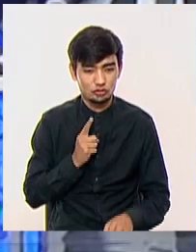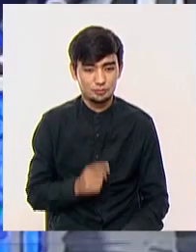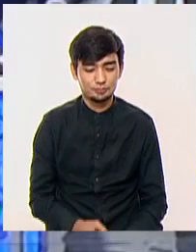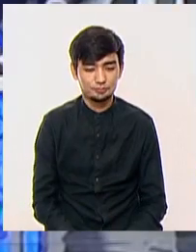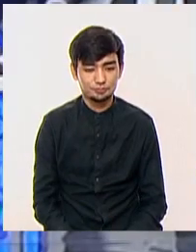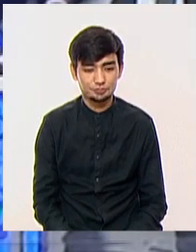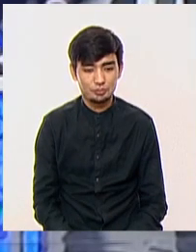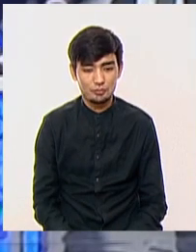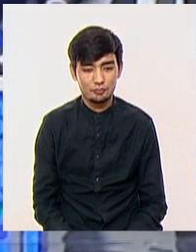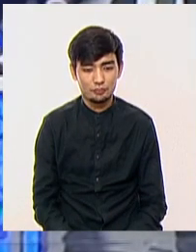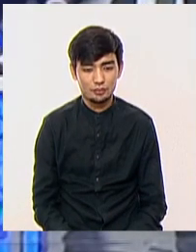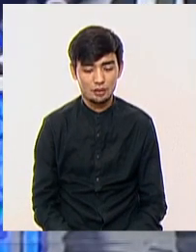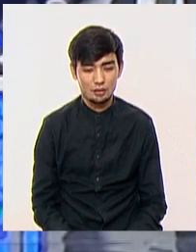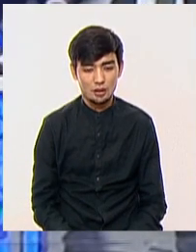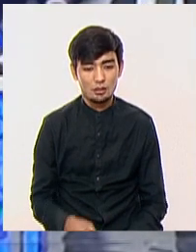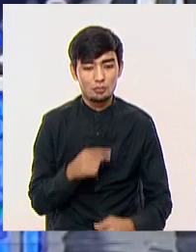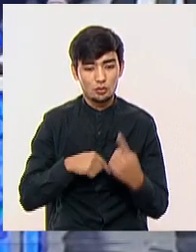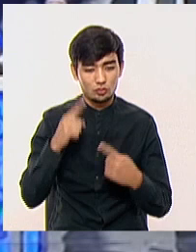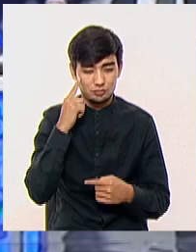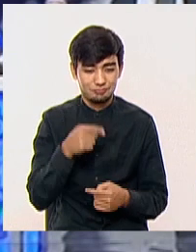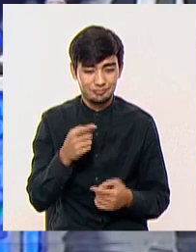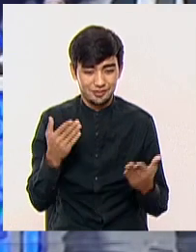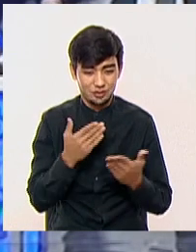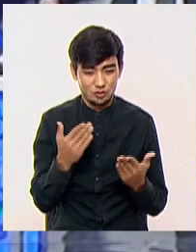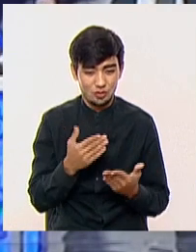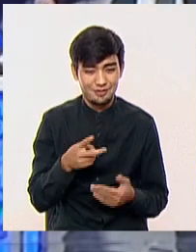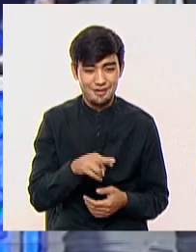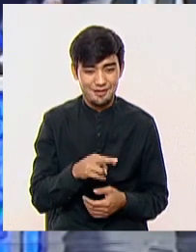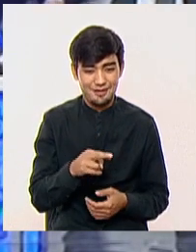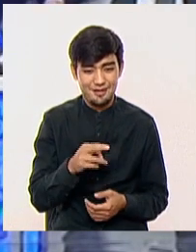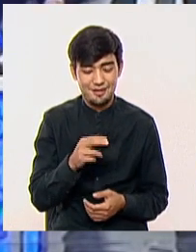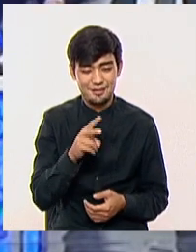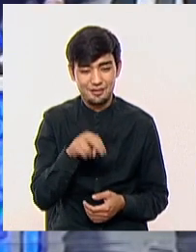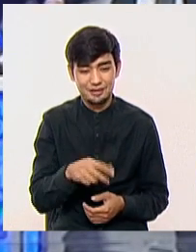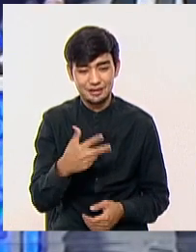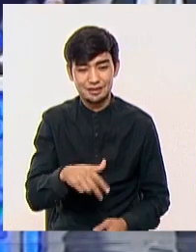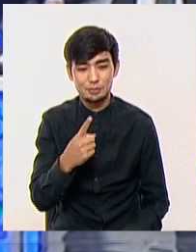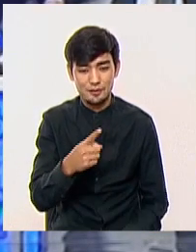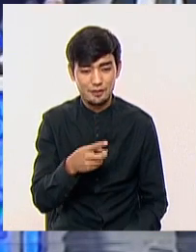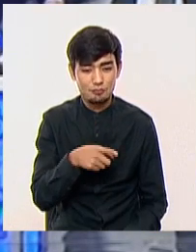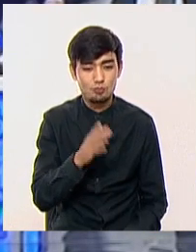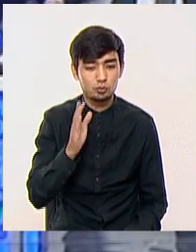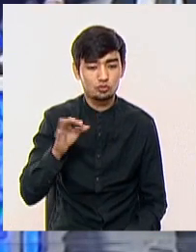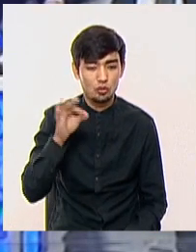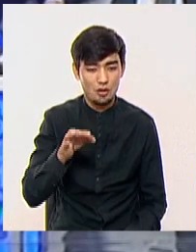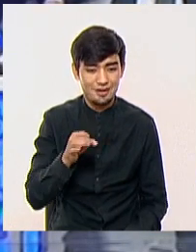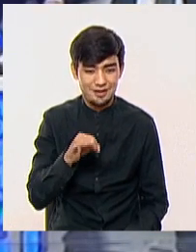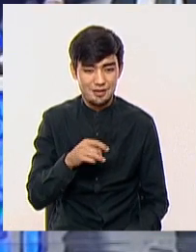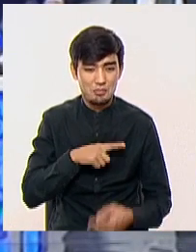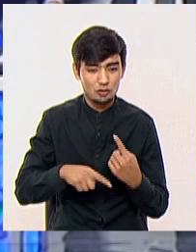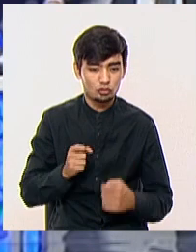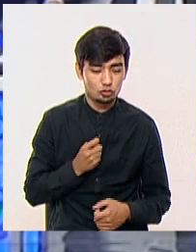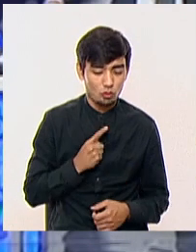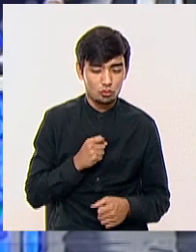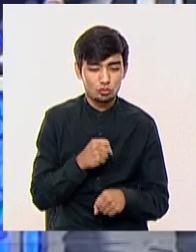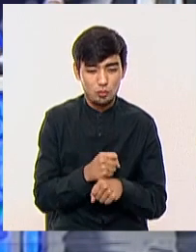посчитаем что кино это то есть для канала 31 канала это будущее Мы на этом не остановимся